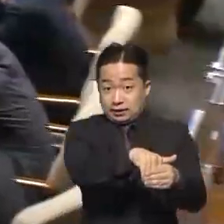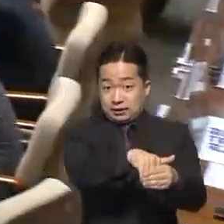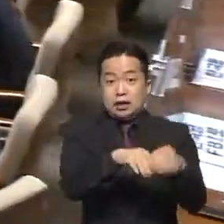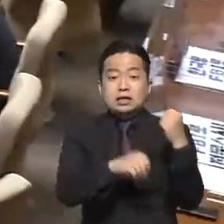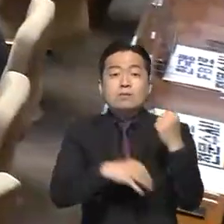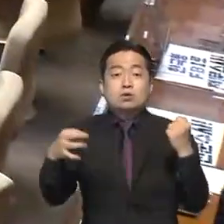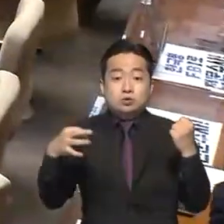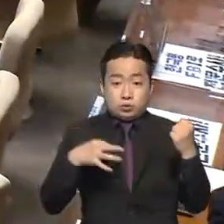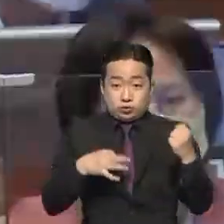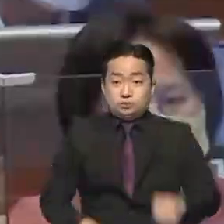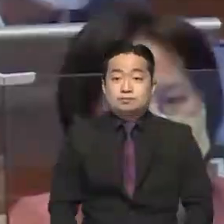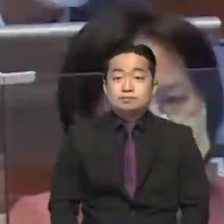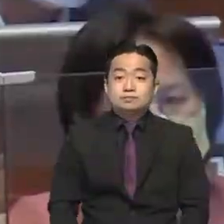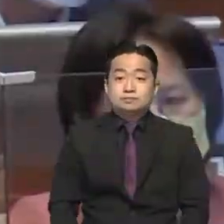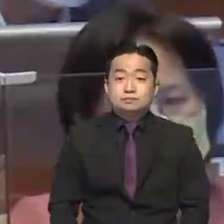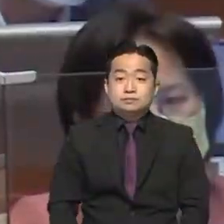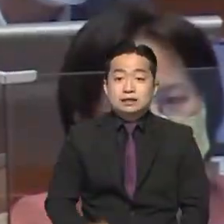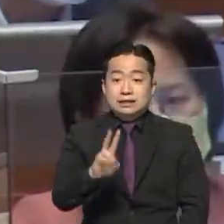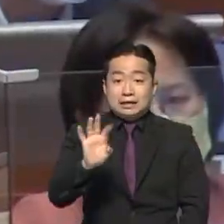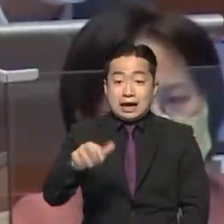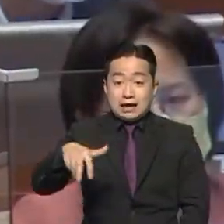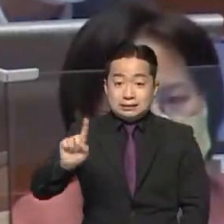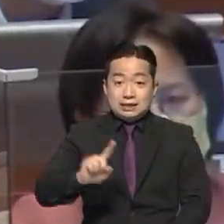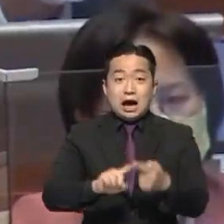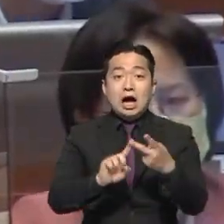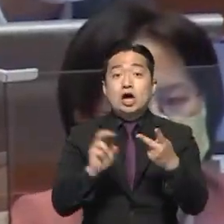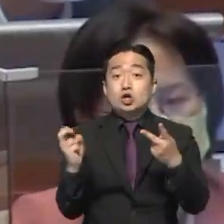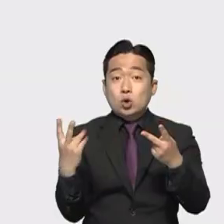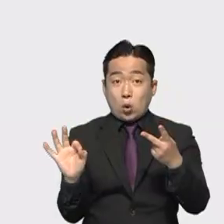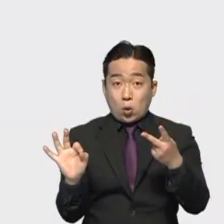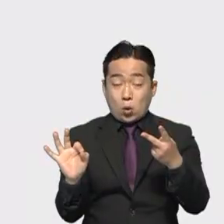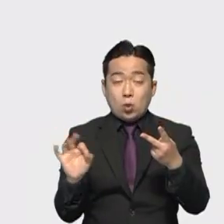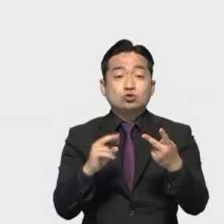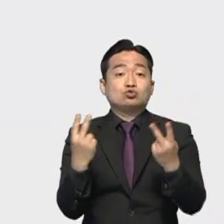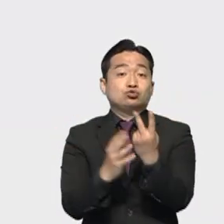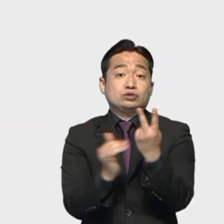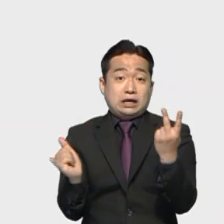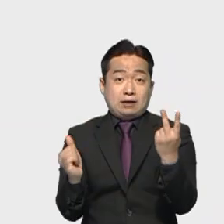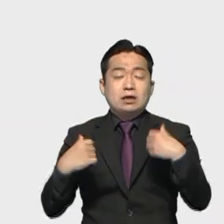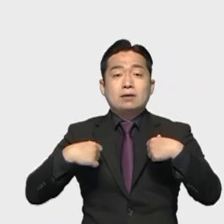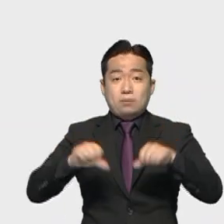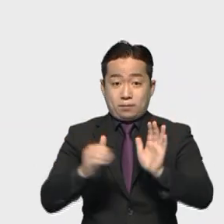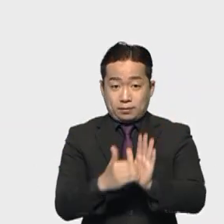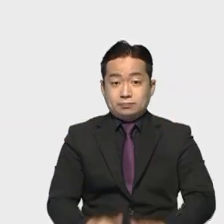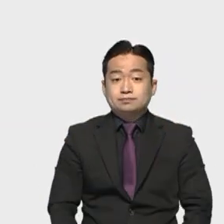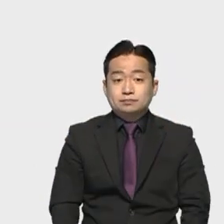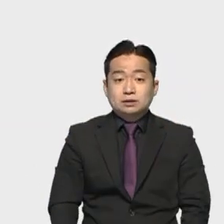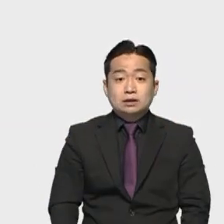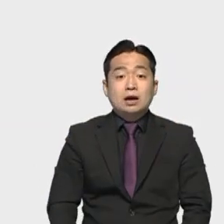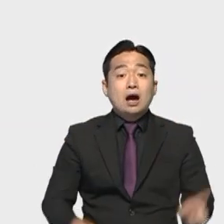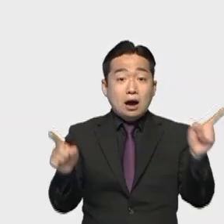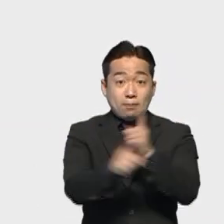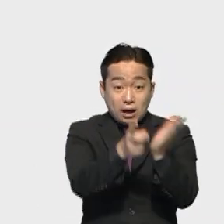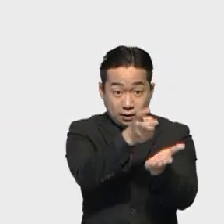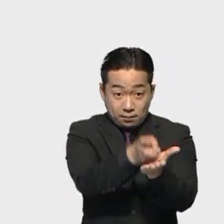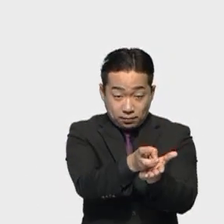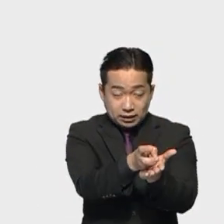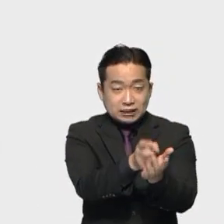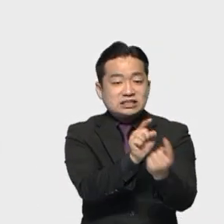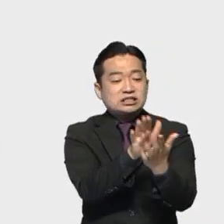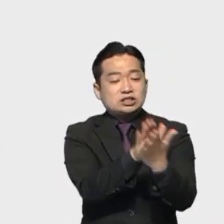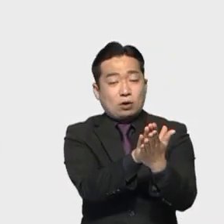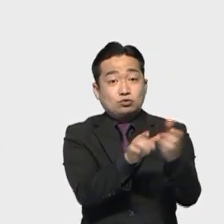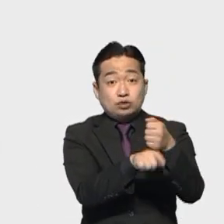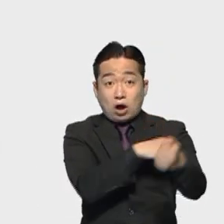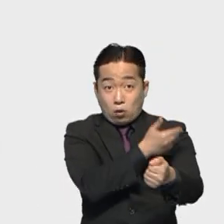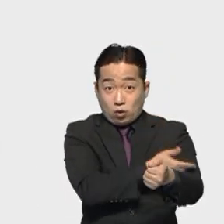기본소득당 용의인 의원과 무소속 양양자 의원은 기권했습니다. 의결된 검찰청법 개정안은 검찰의 직접 수사 범위를